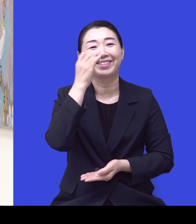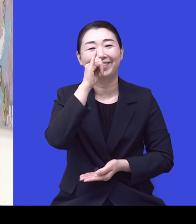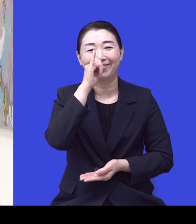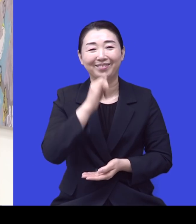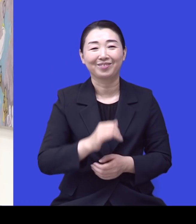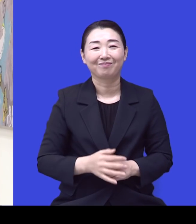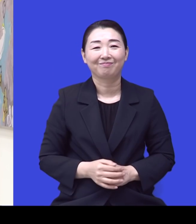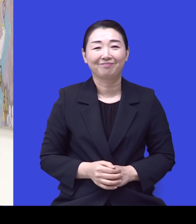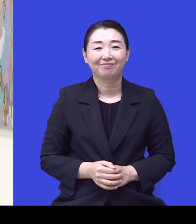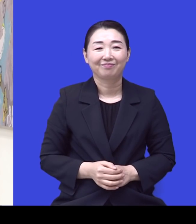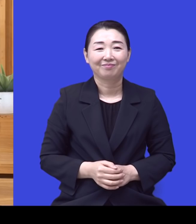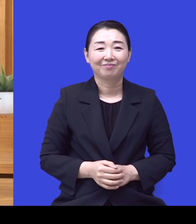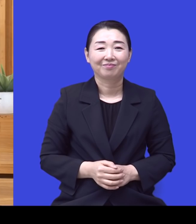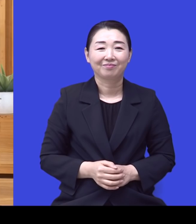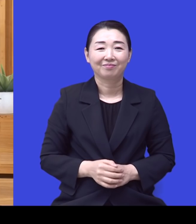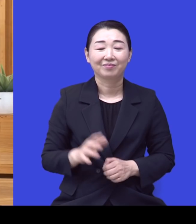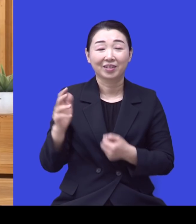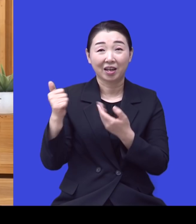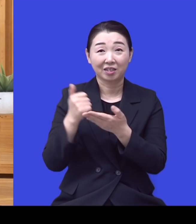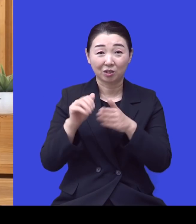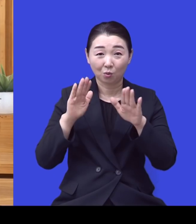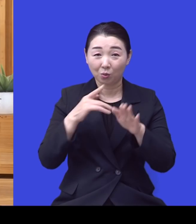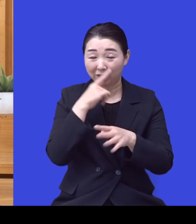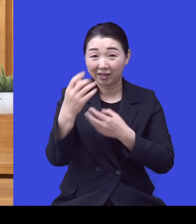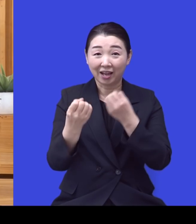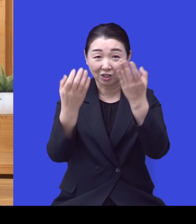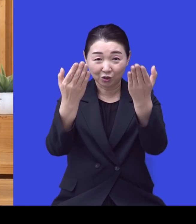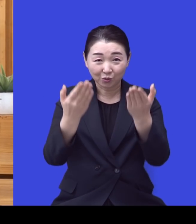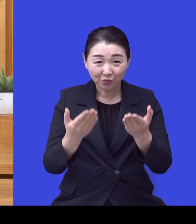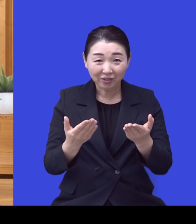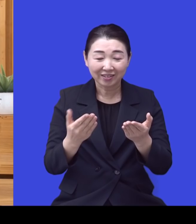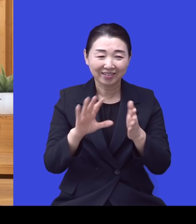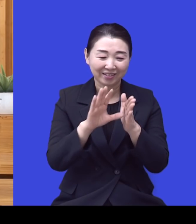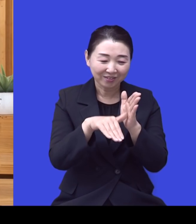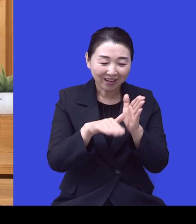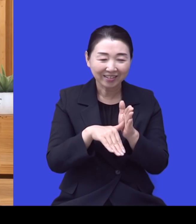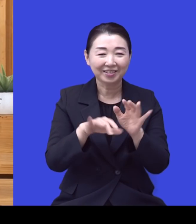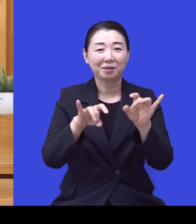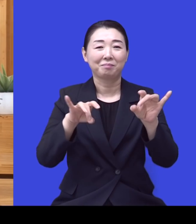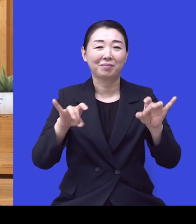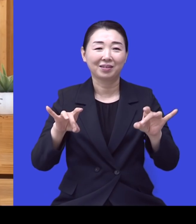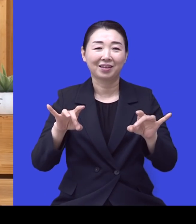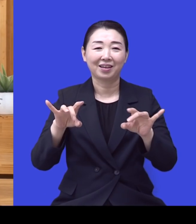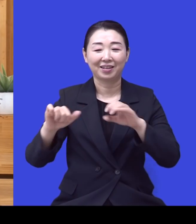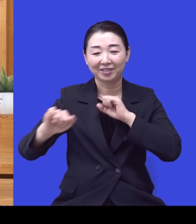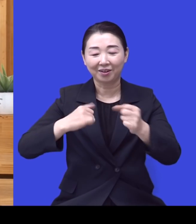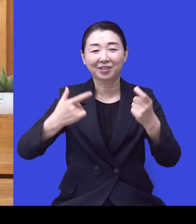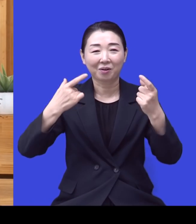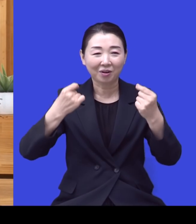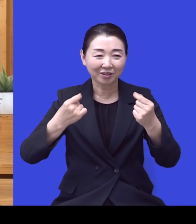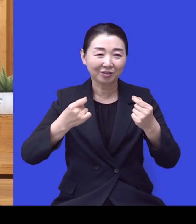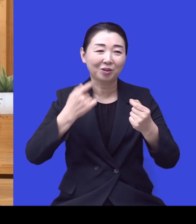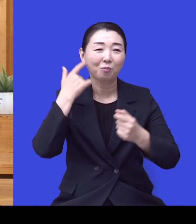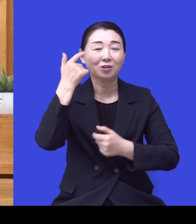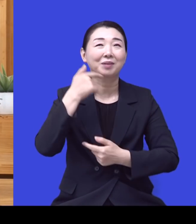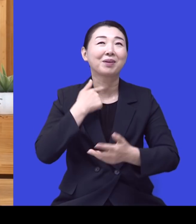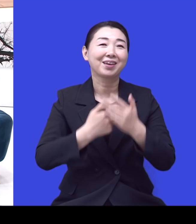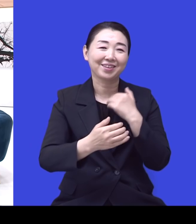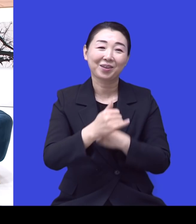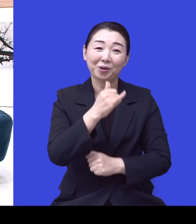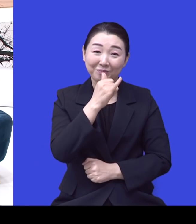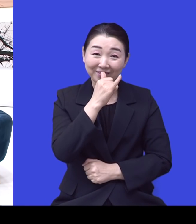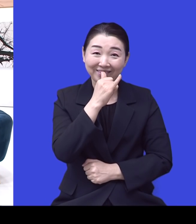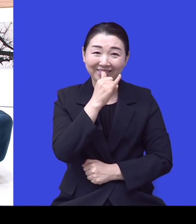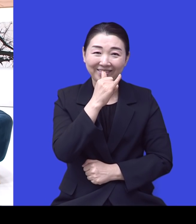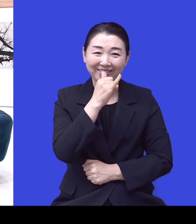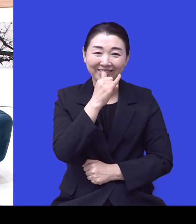시절이 있었는데 하나님께서 지금 오늘 간증을 나눠주신 그 한순간 한순간의 역사와 같은 목사님이 체험하시고 경험하셨을